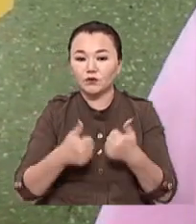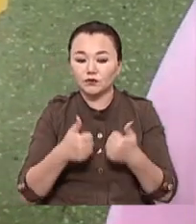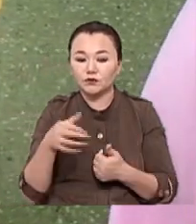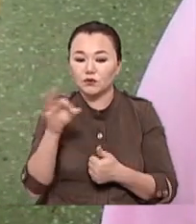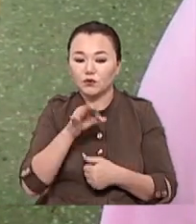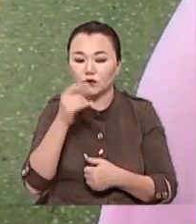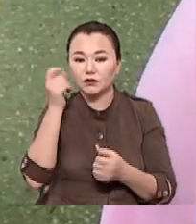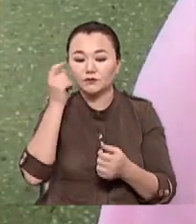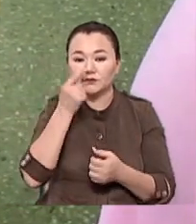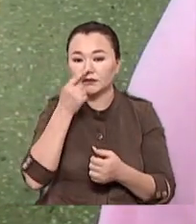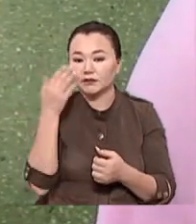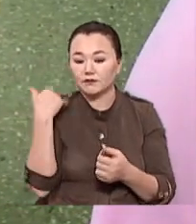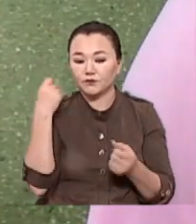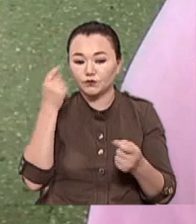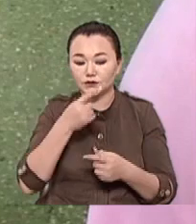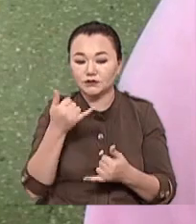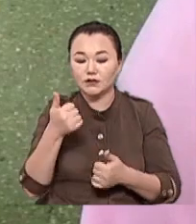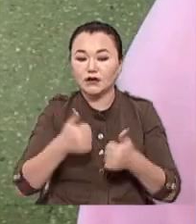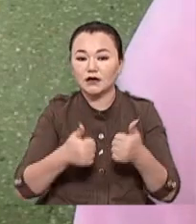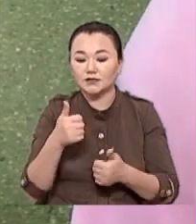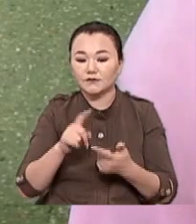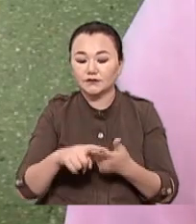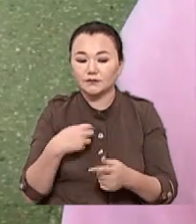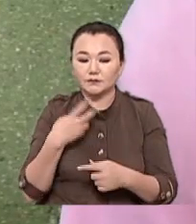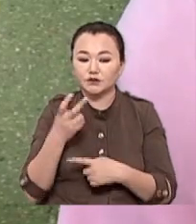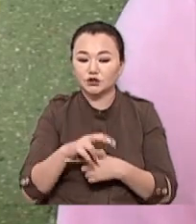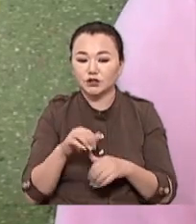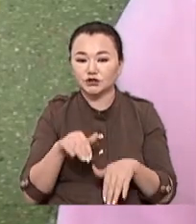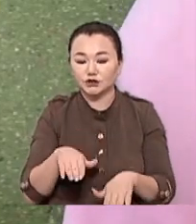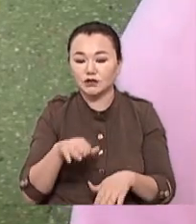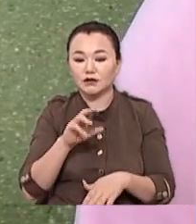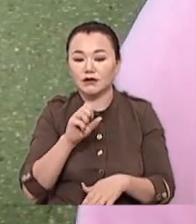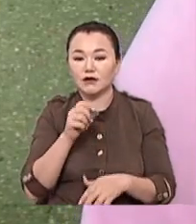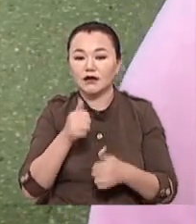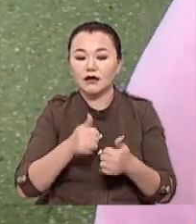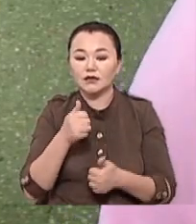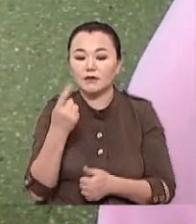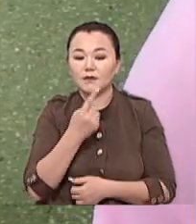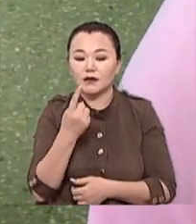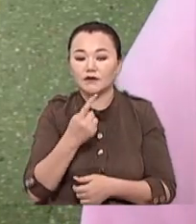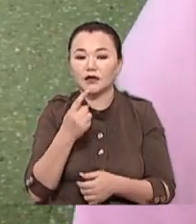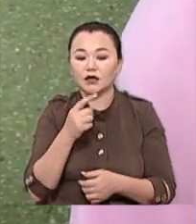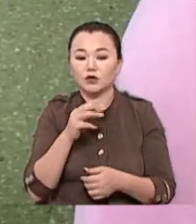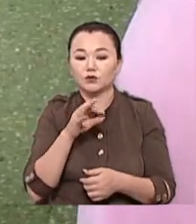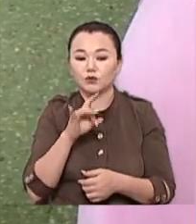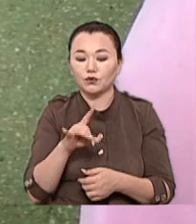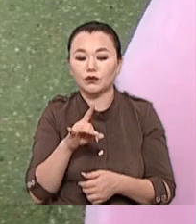жайлы жақында білдік. Бүгін кастингқа келуді шешіп, кастингтің бірінші кезеңінен